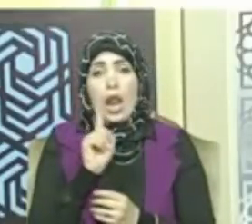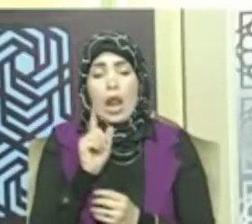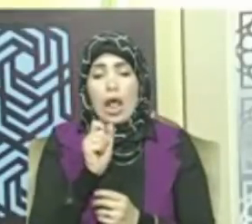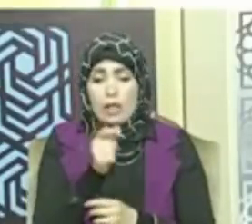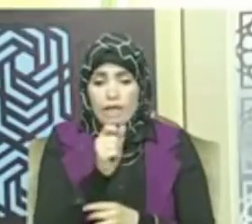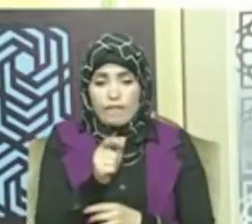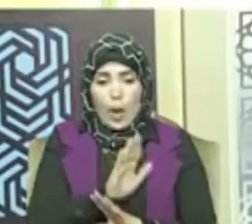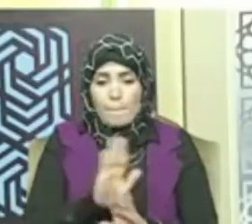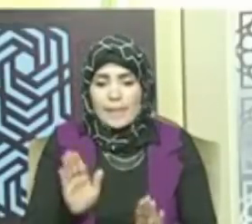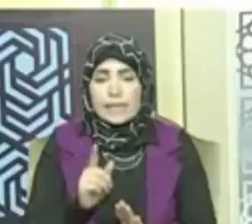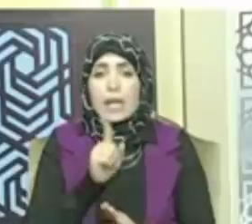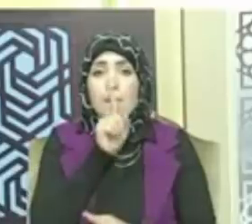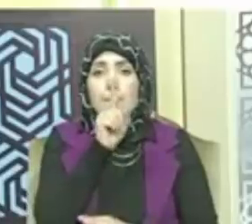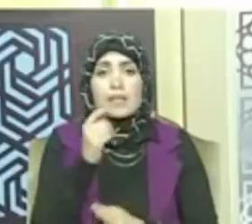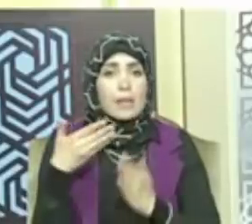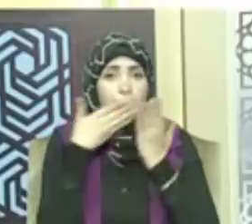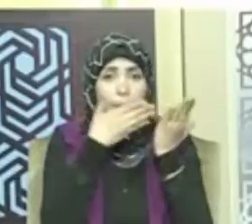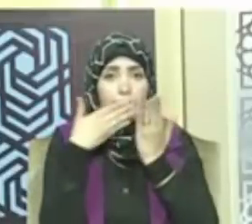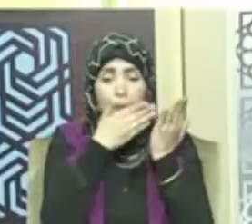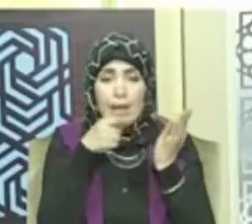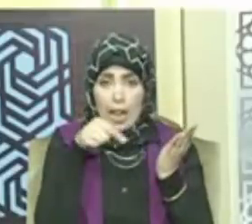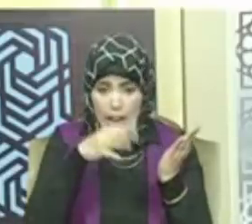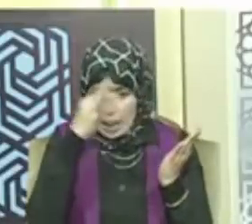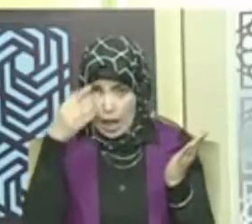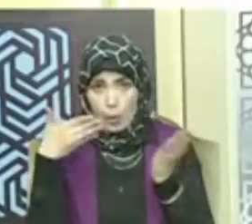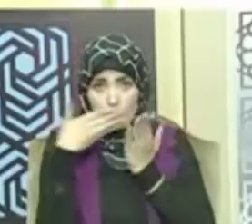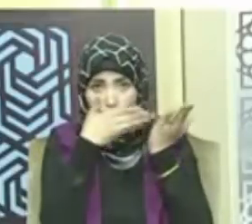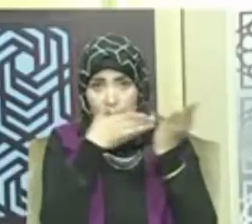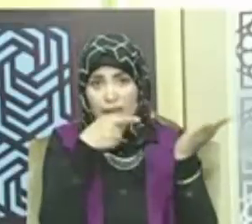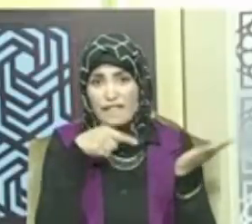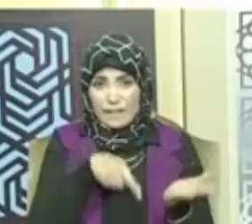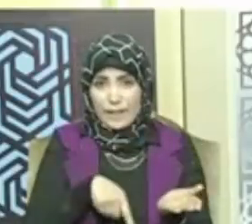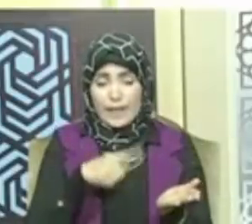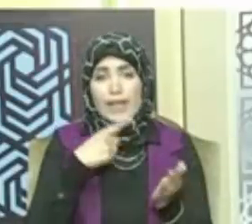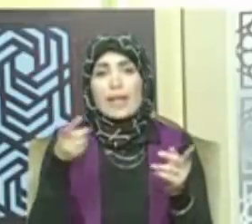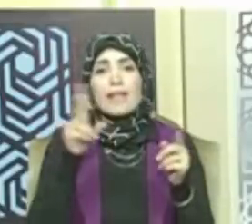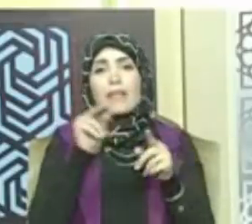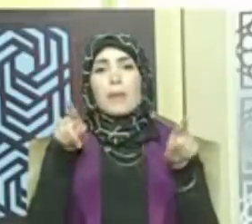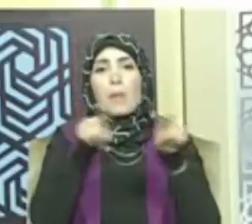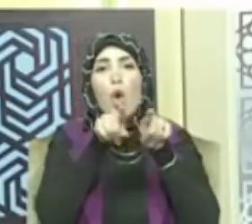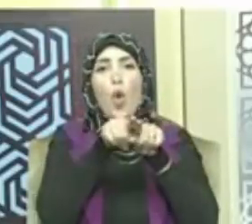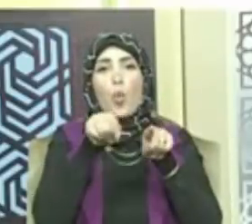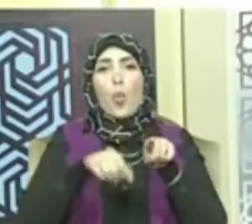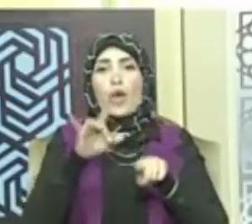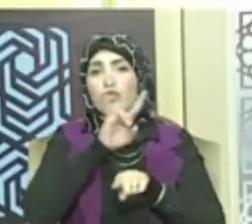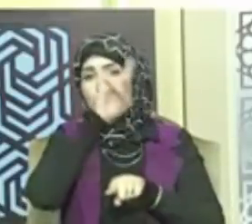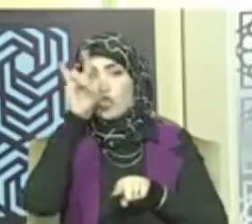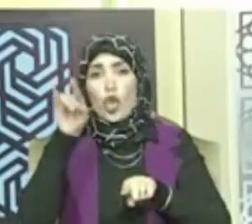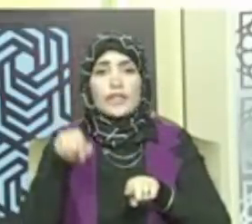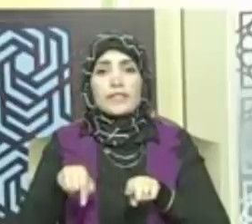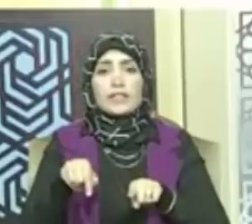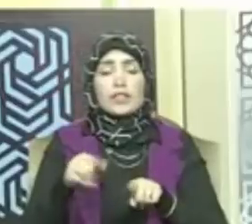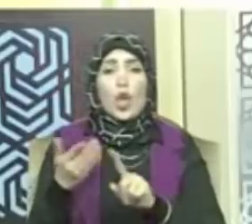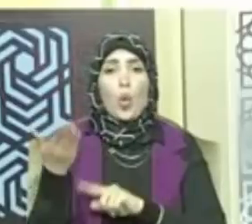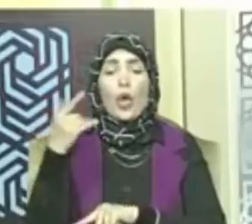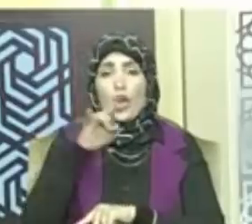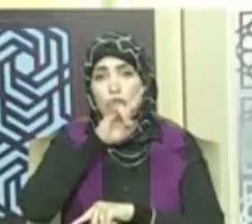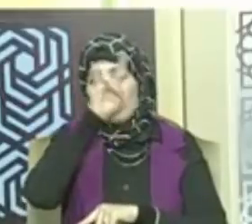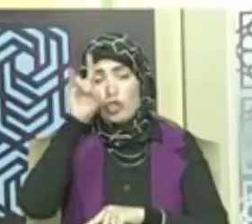إن المبذرين كانوا إخوان الشياطين